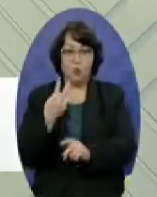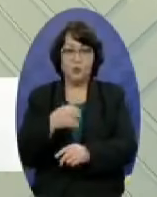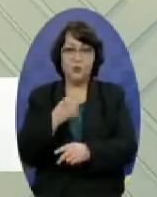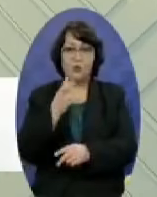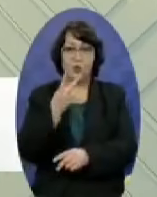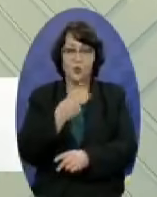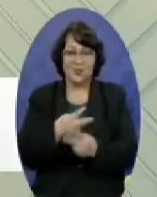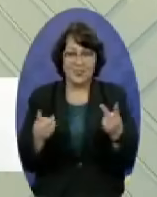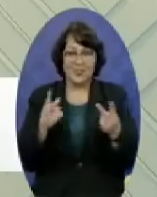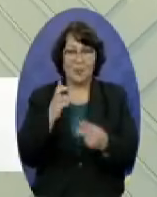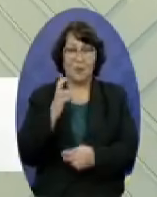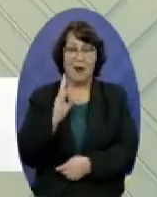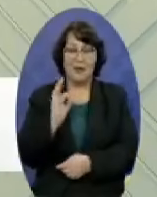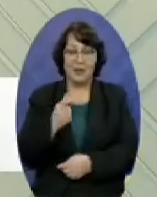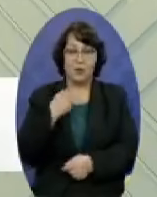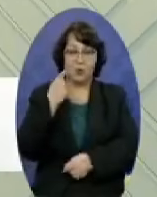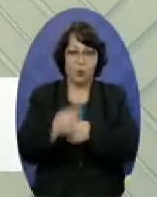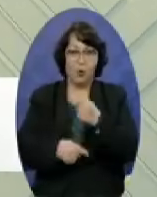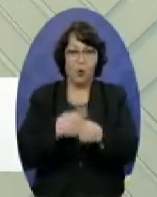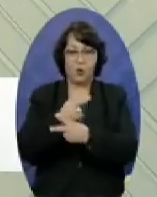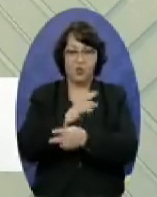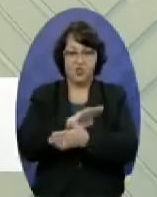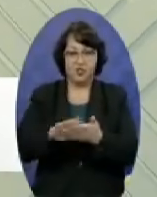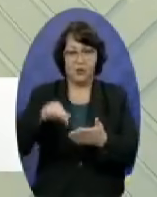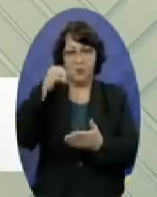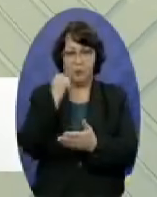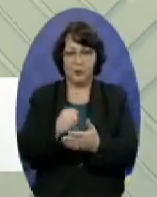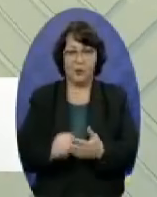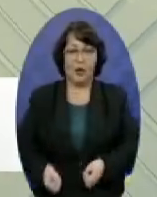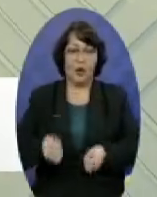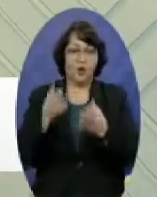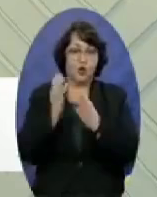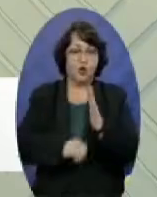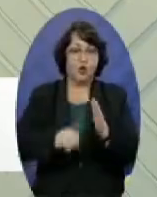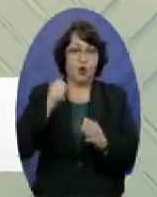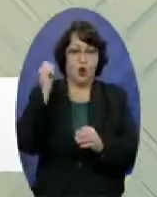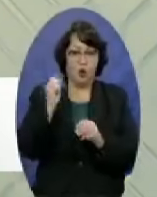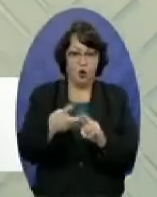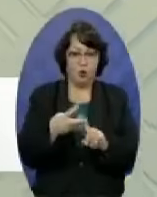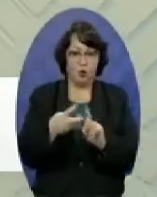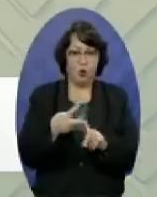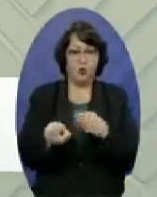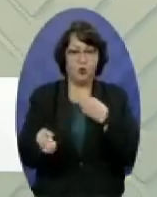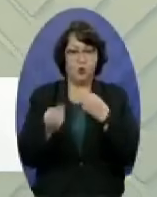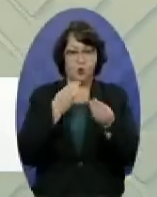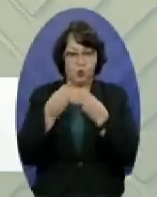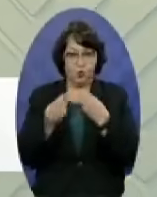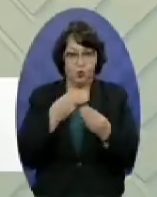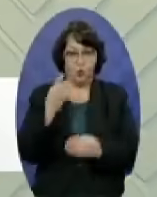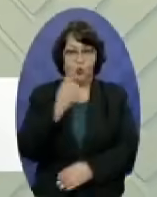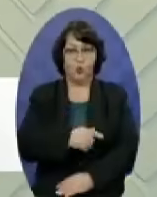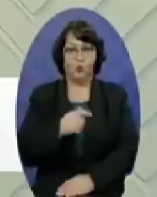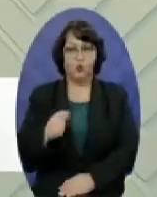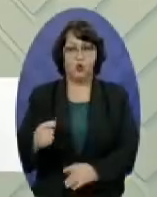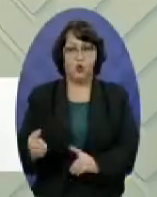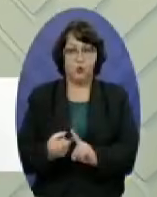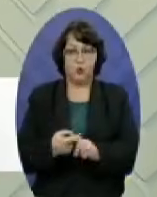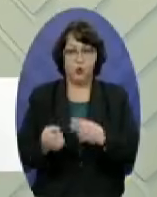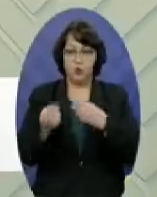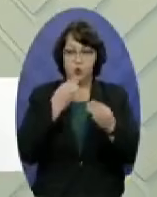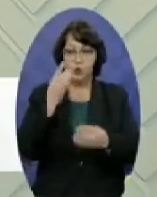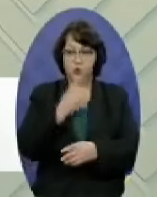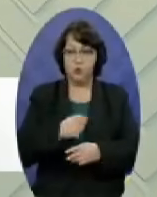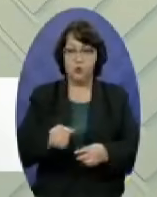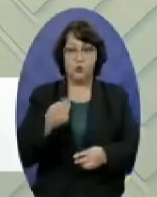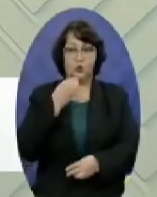шинээр батлах хэрэгтэй. Энэ бол анхдагч хууль. За хоёр дахь одоо анхдагч хууль нь бол шүүгчтэй холбоотой. Одоо шүүгчтэй тийм үү одоо шудрагс